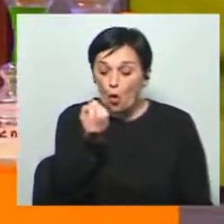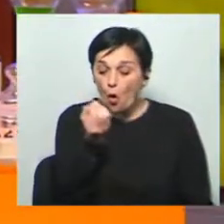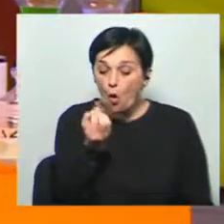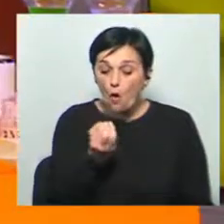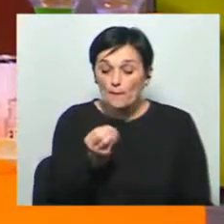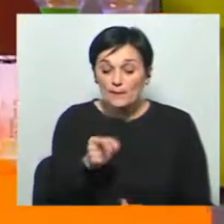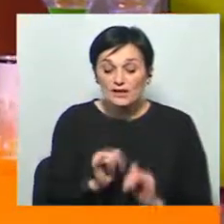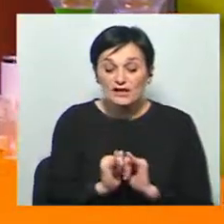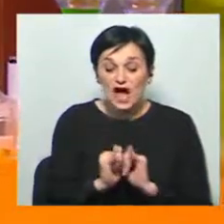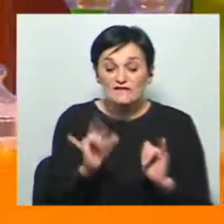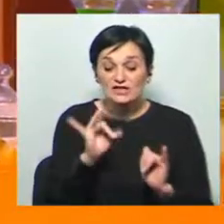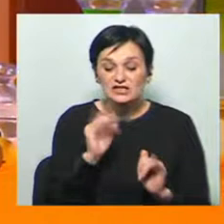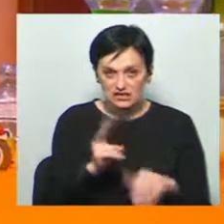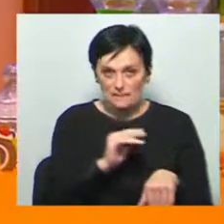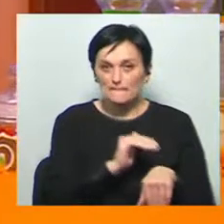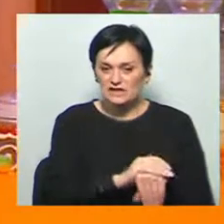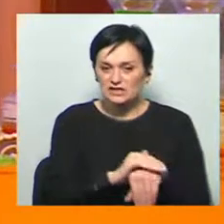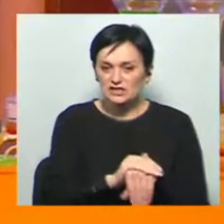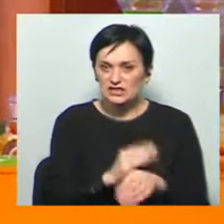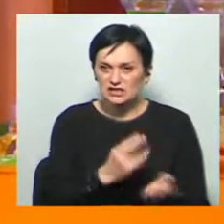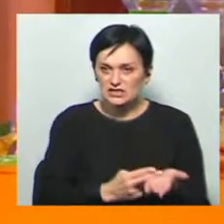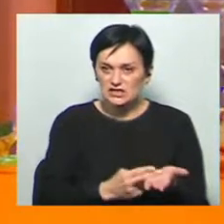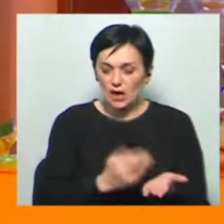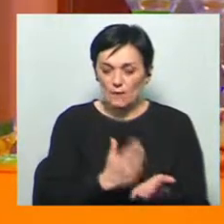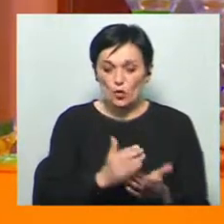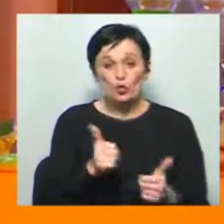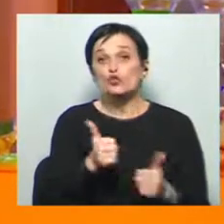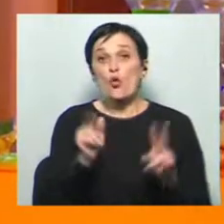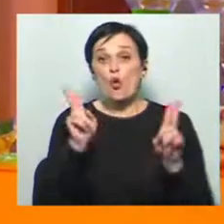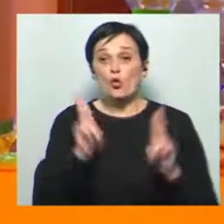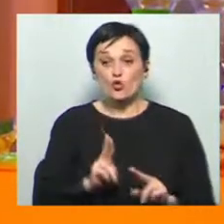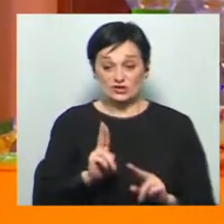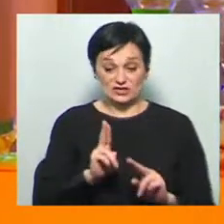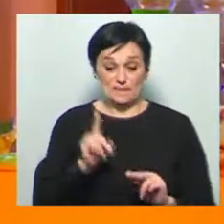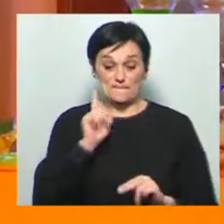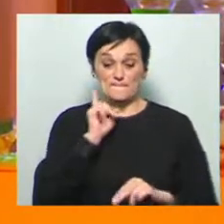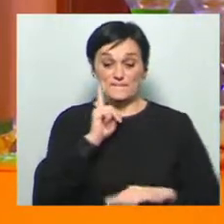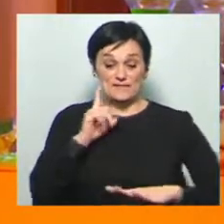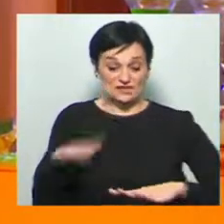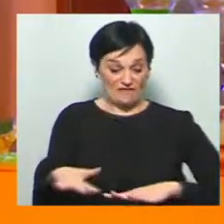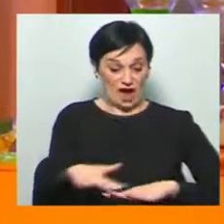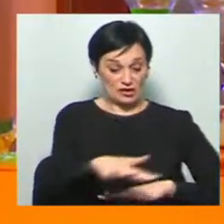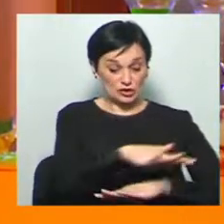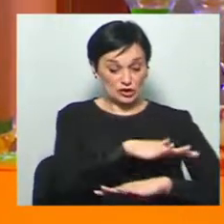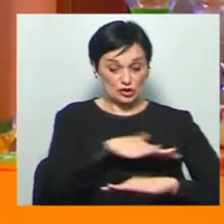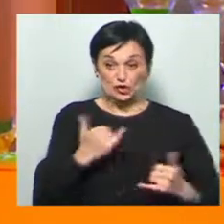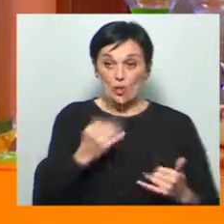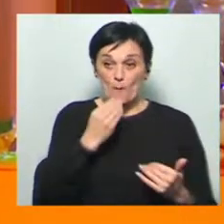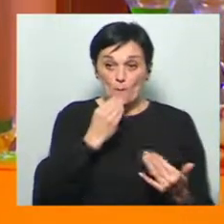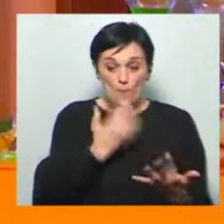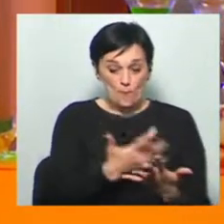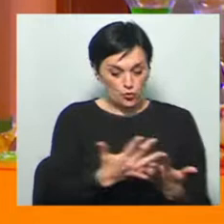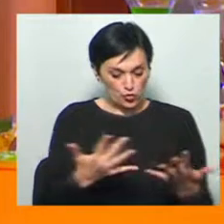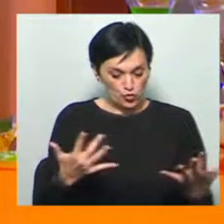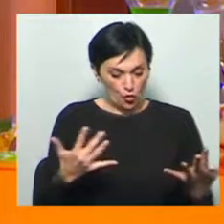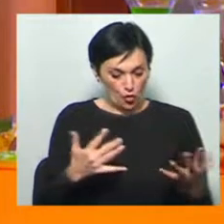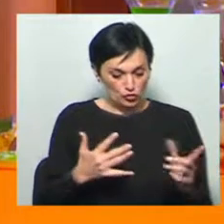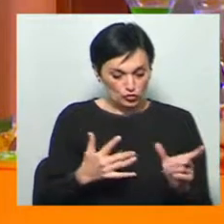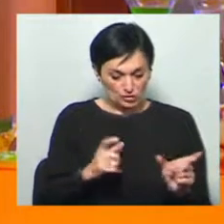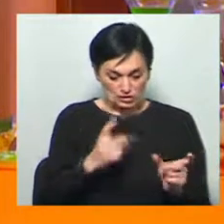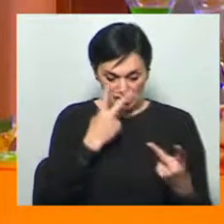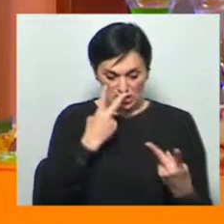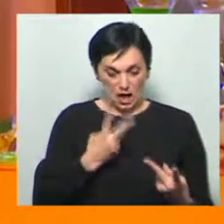გვაქვს მტკიცებულებები. როგორც წესი მწვანე ზონაში, აი ასე გამოიყურება ჩვენი პროდუქტების